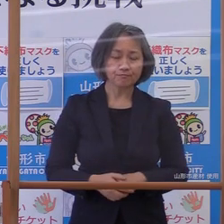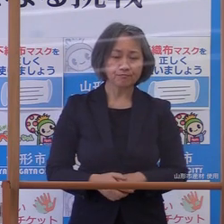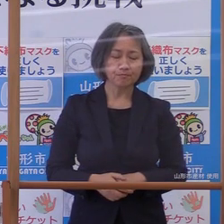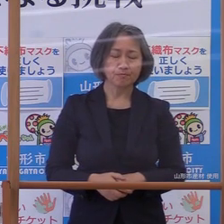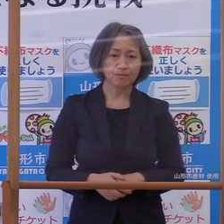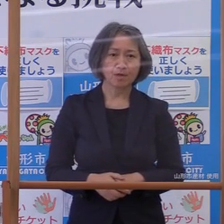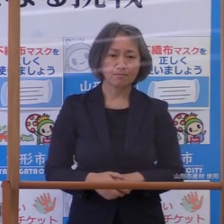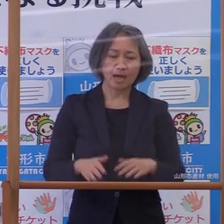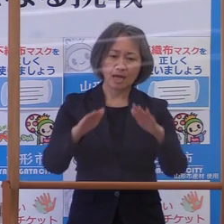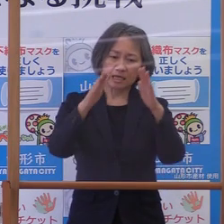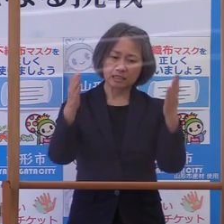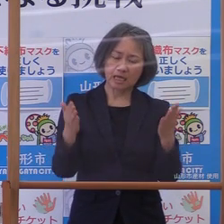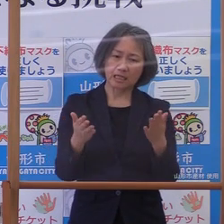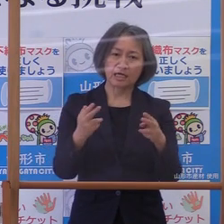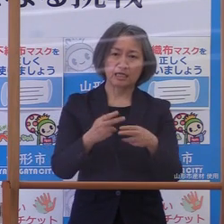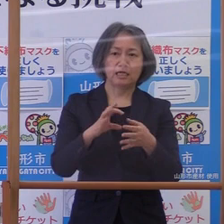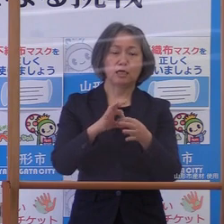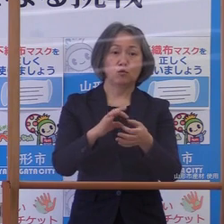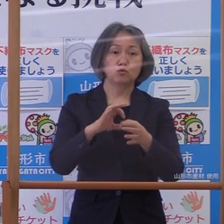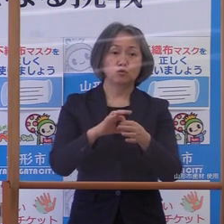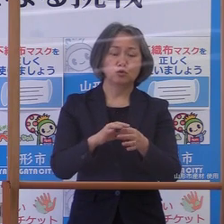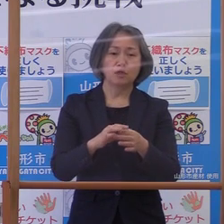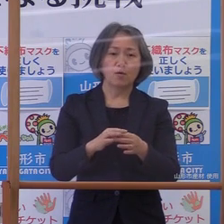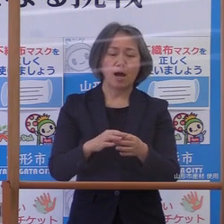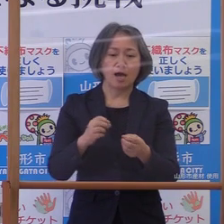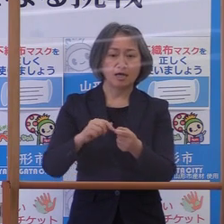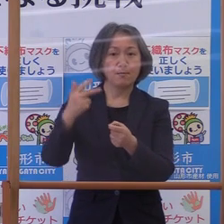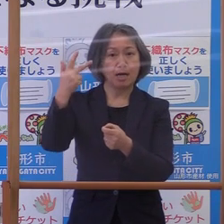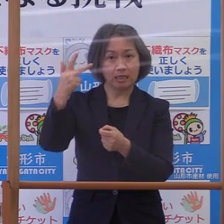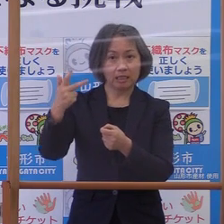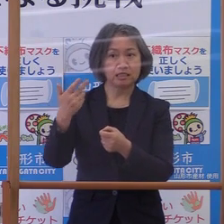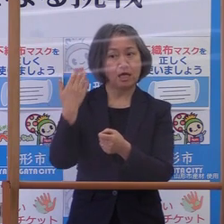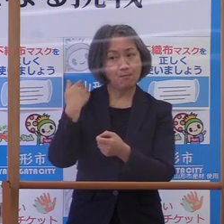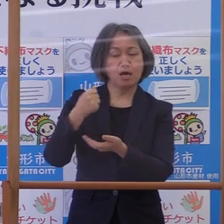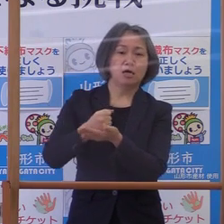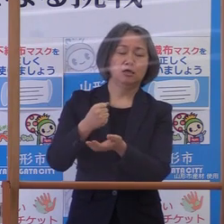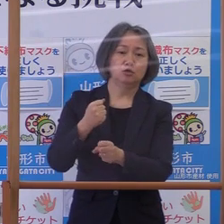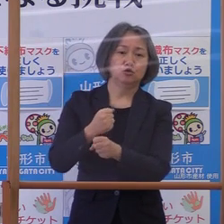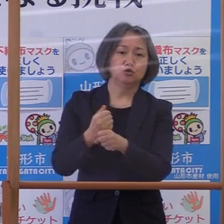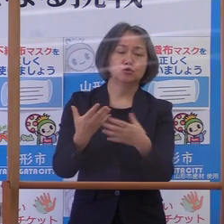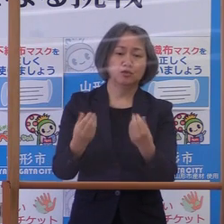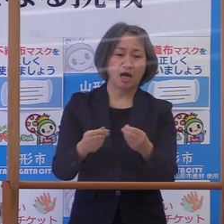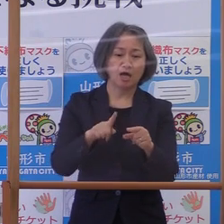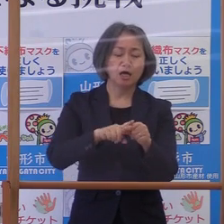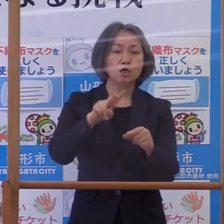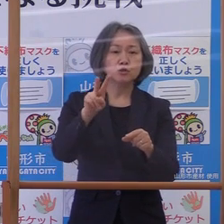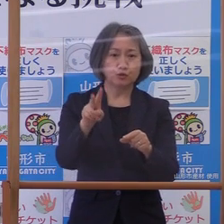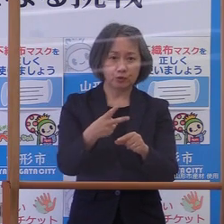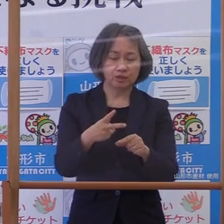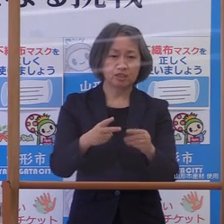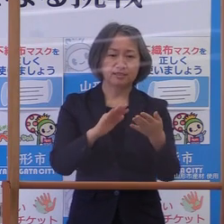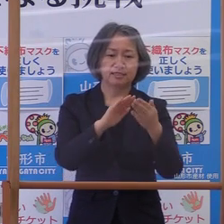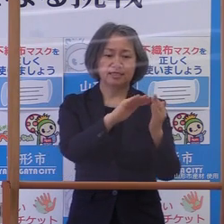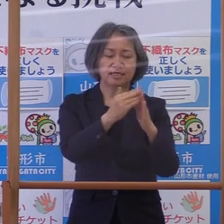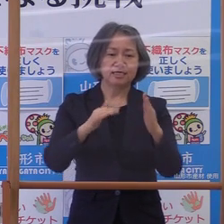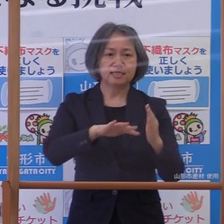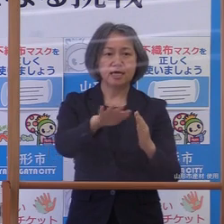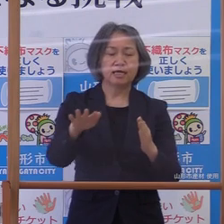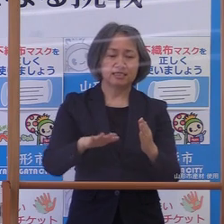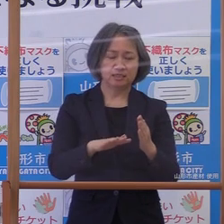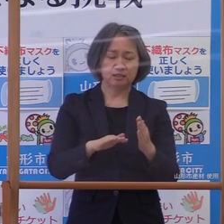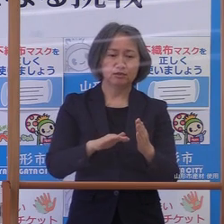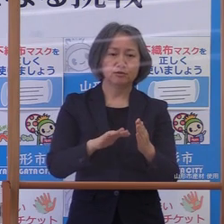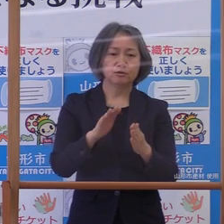全体的なことについてはですね、山形市ですでに策定をしております中心市街地活性化グランドデザインがございます